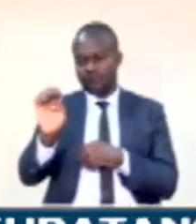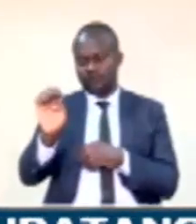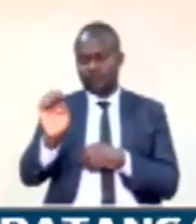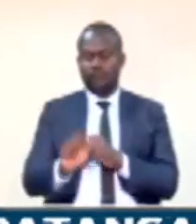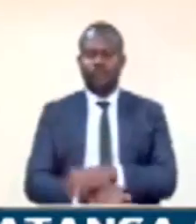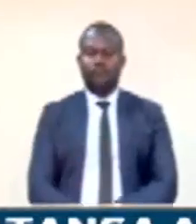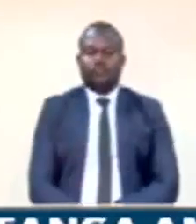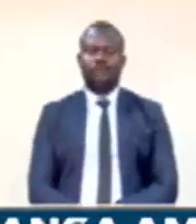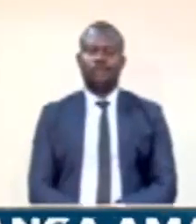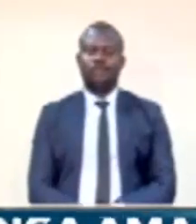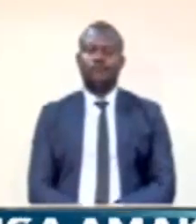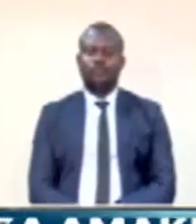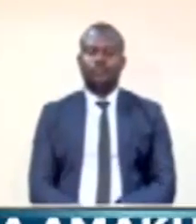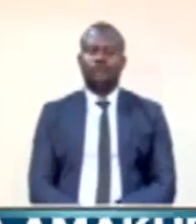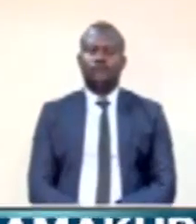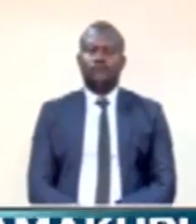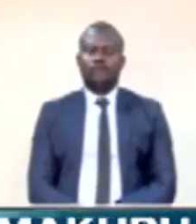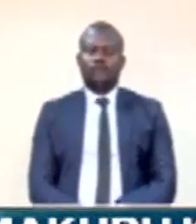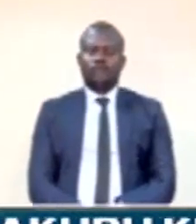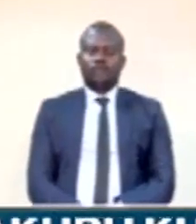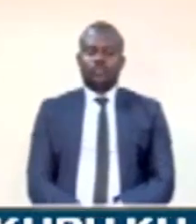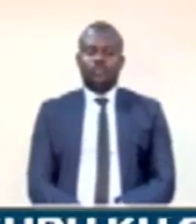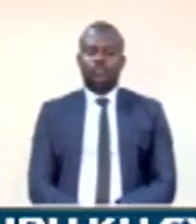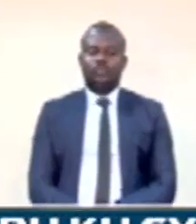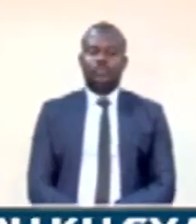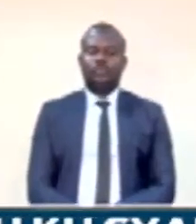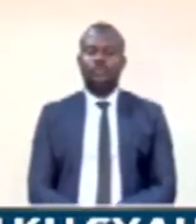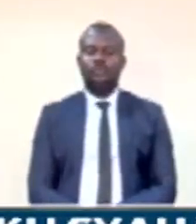Valence Niyonkuru, Televiziyo y'u Rwanda mu karere ka Nyagatare.